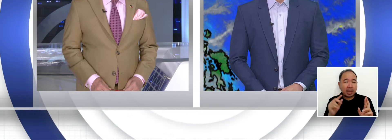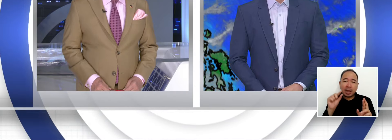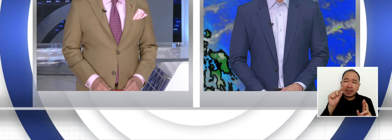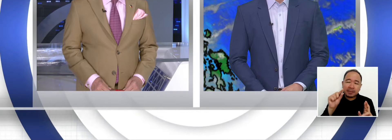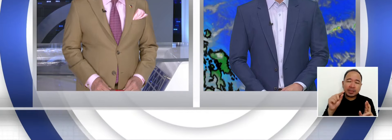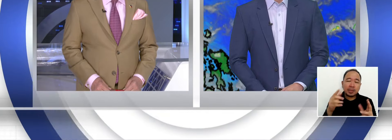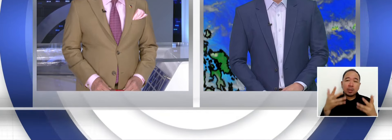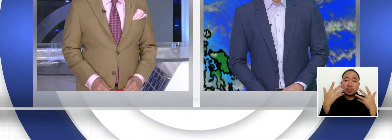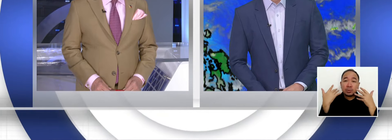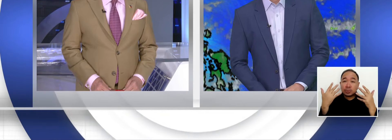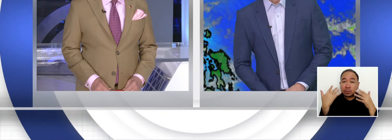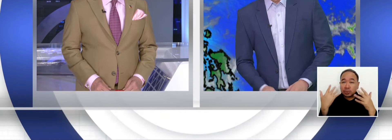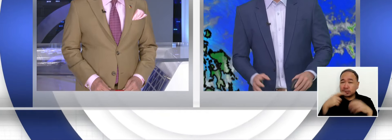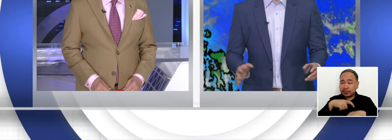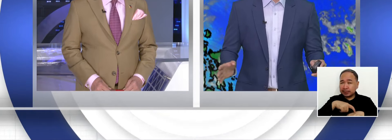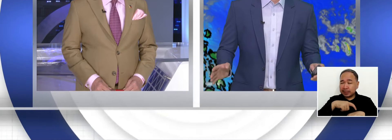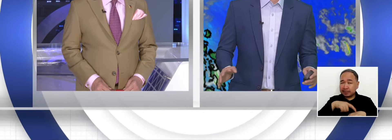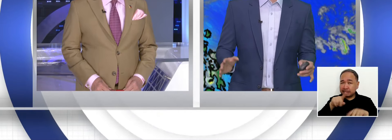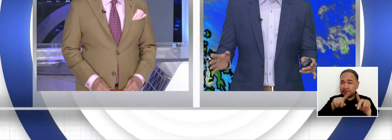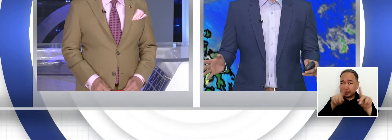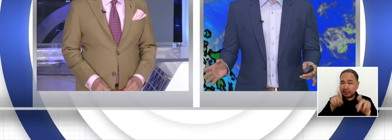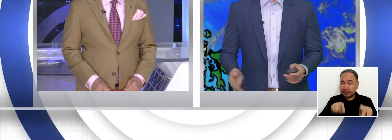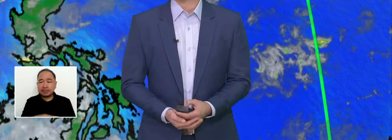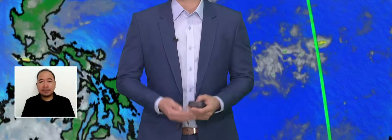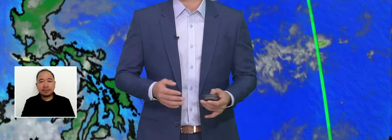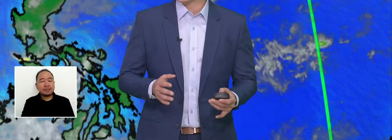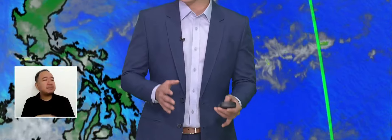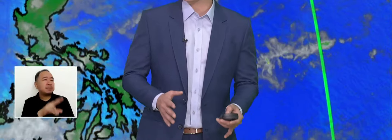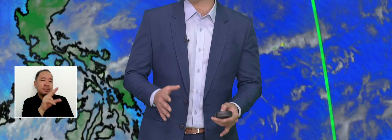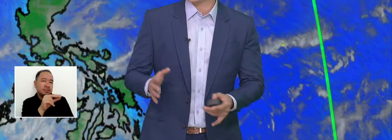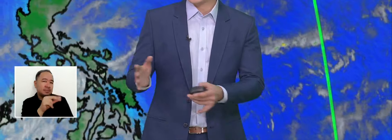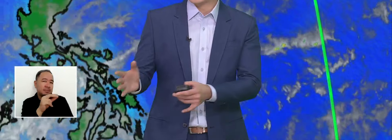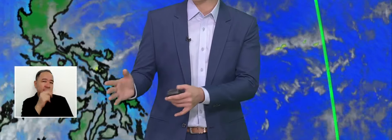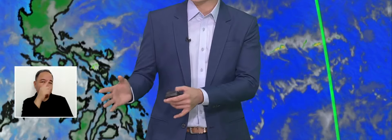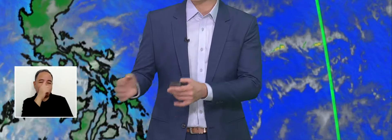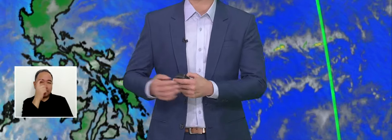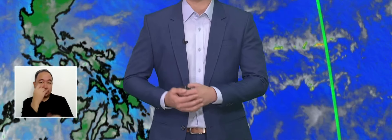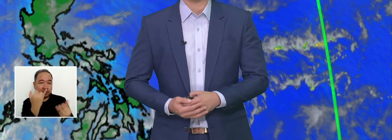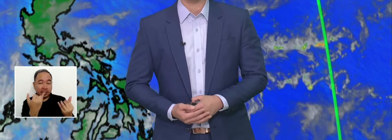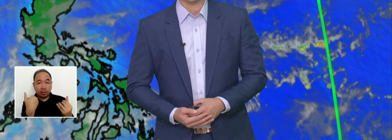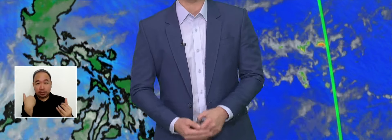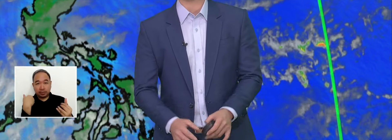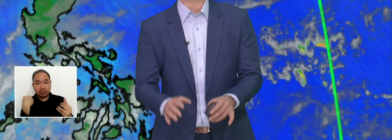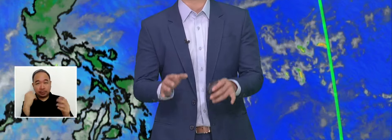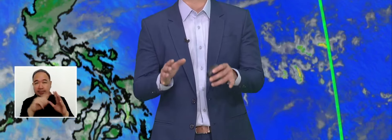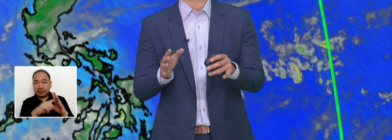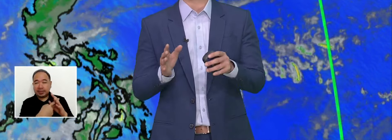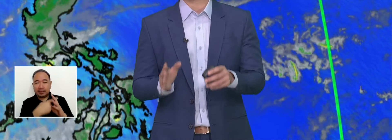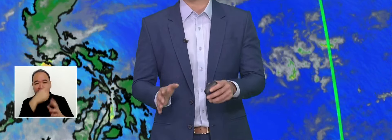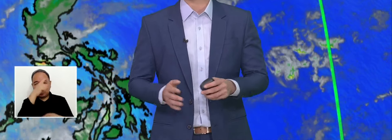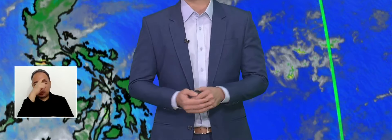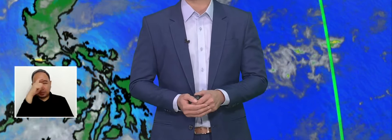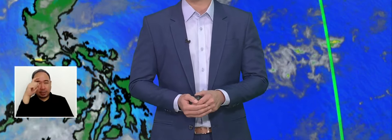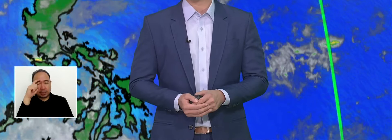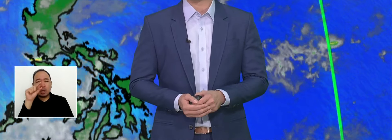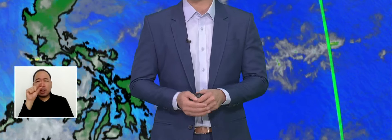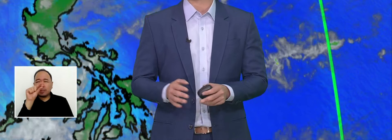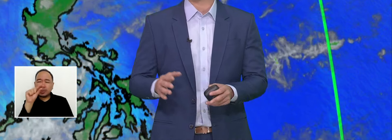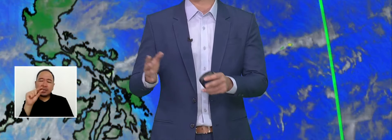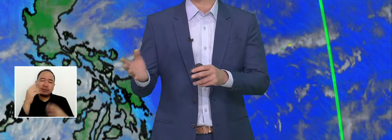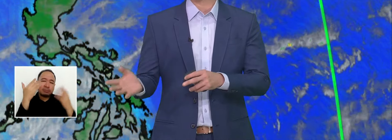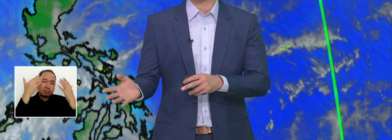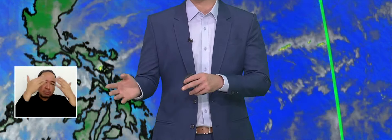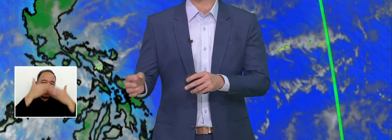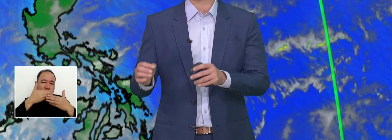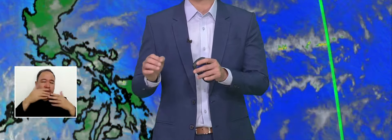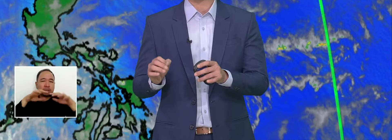malamig na panahon? Kabayan, hindi pa dahil hindi pa tayo nagsisimula nga sa tag-init. Medyo makulimlim lamang kaninang umaga at